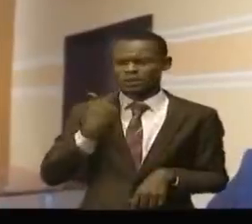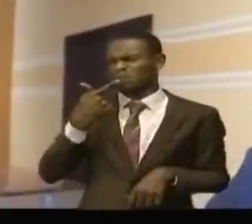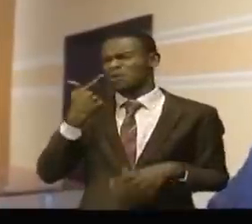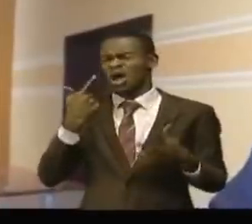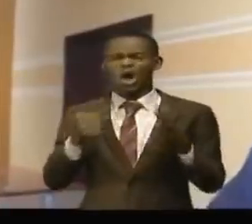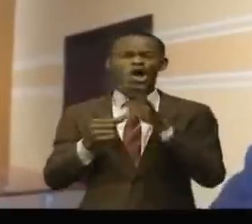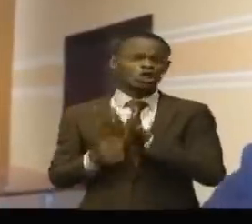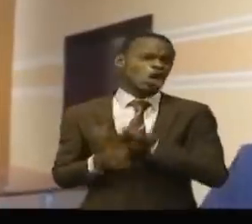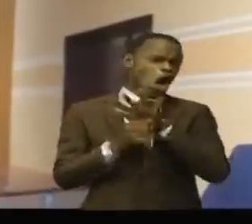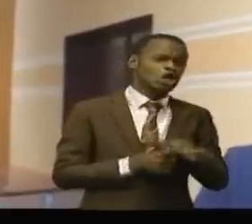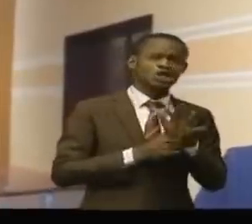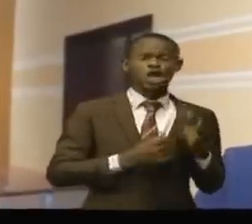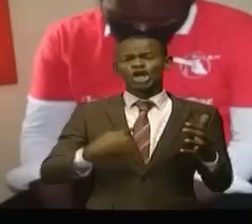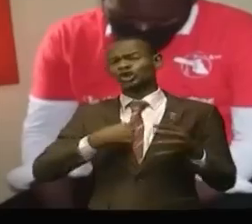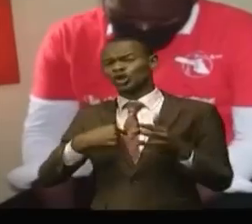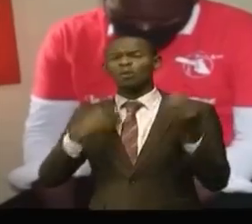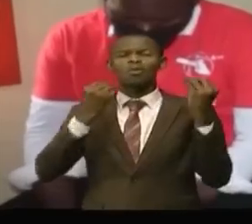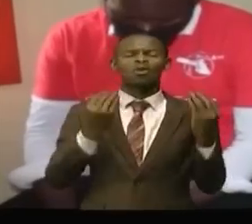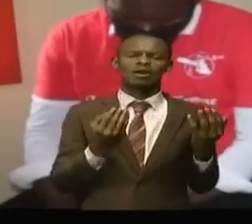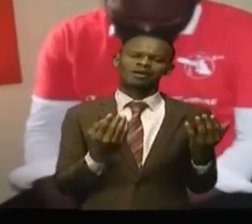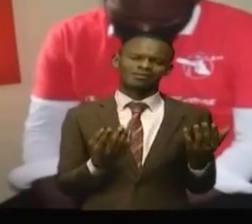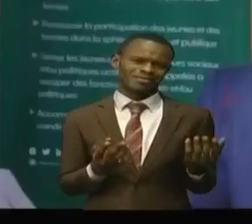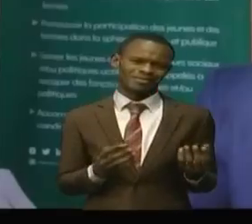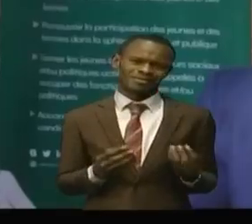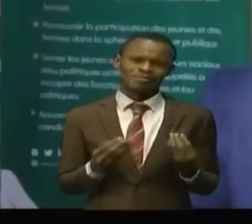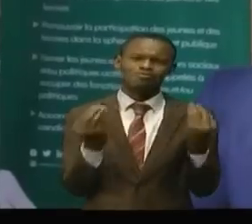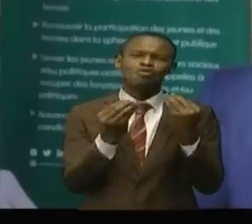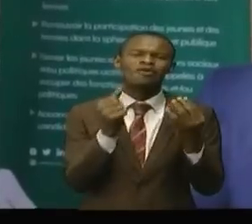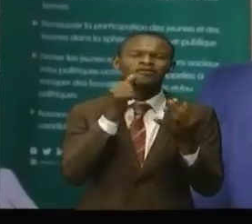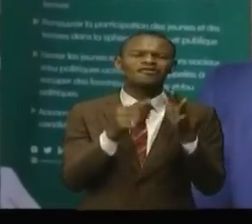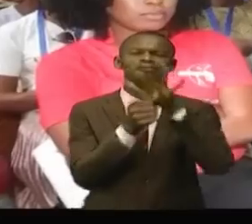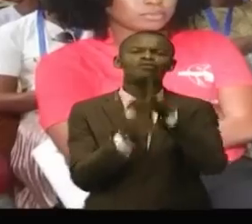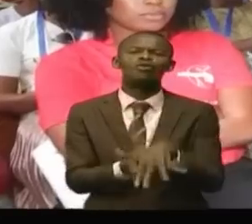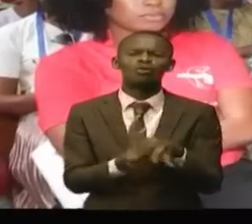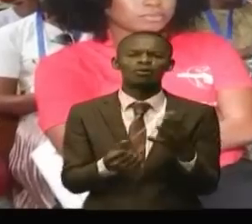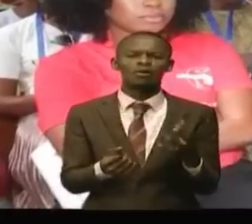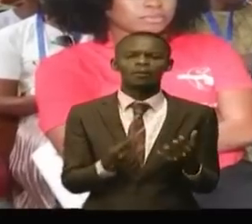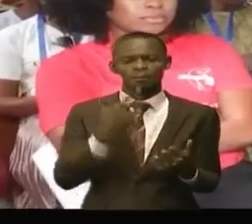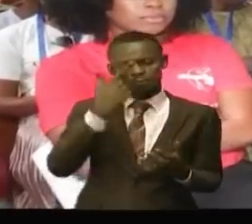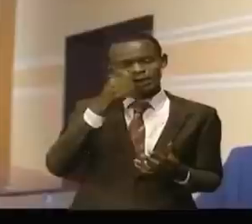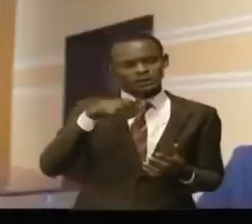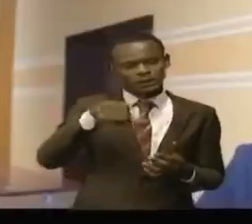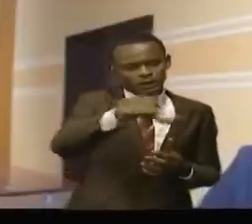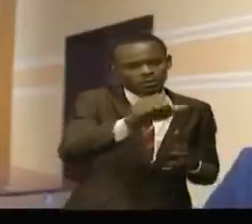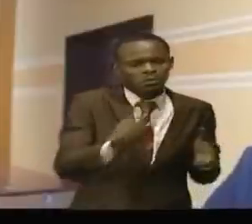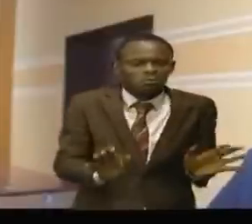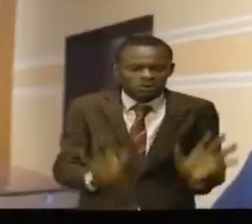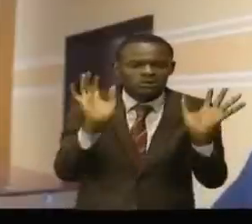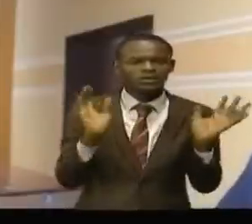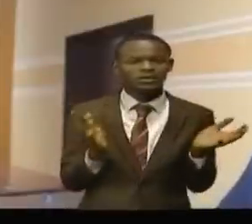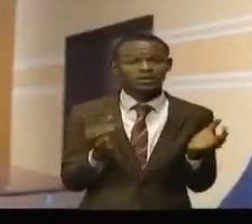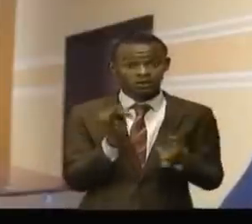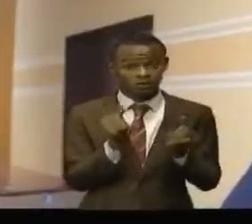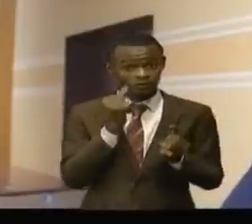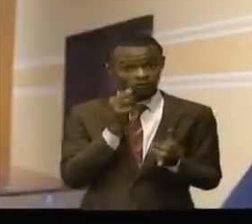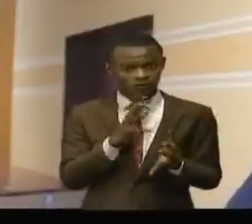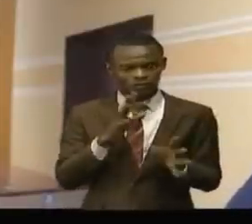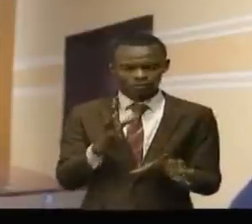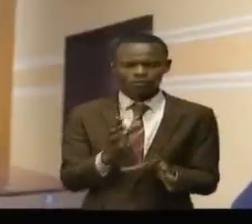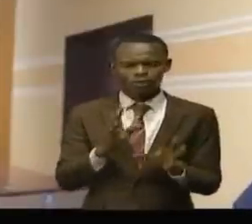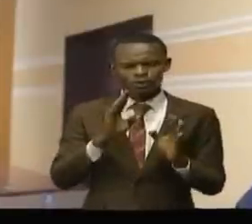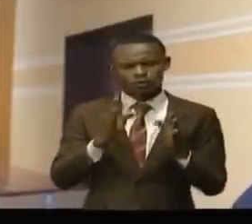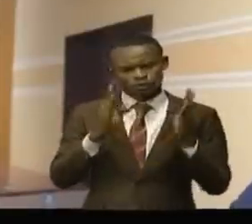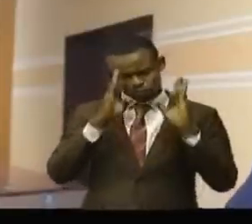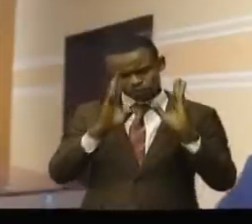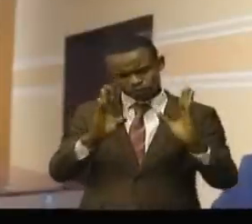connaissance sur toutes ces questions politiques. C'est pour ça que Notre Avenir veut donner l'opportunité à ces femmes de venir rejoindre nos